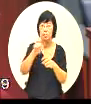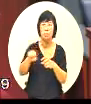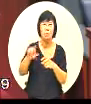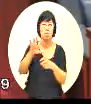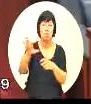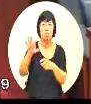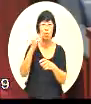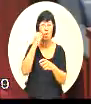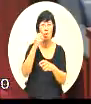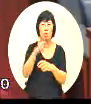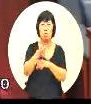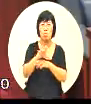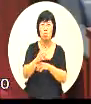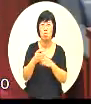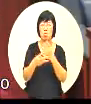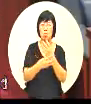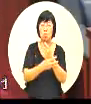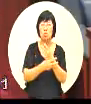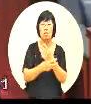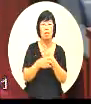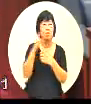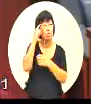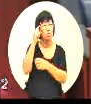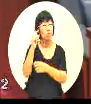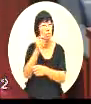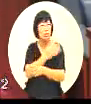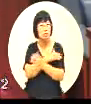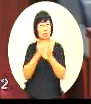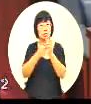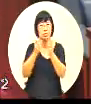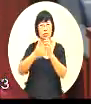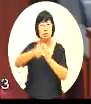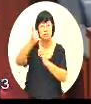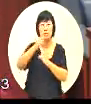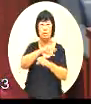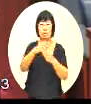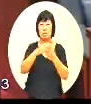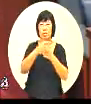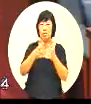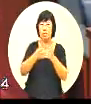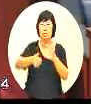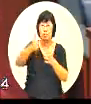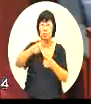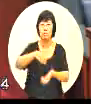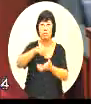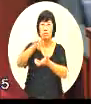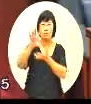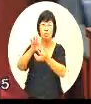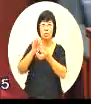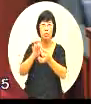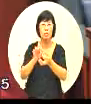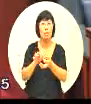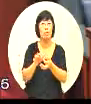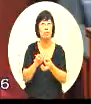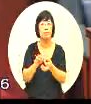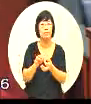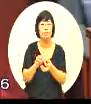该这个陈副市长在这里，有很多环保团体一直在提到高雄最近有几个案子，然后譬